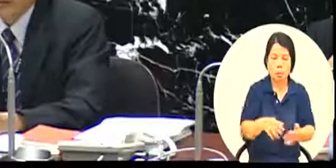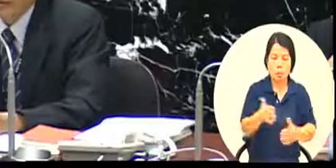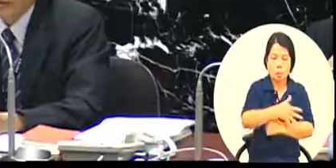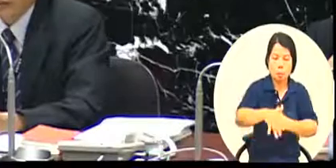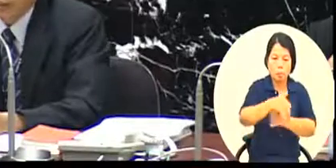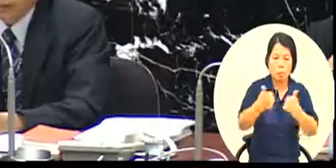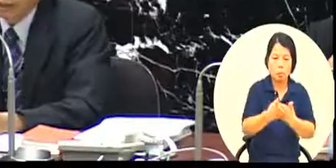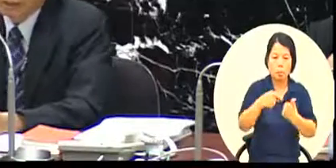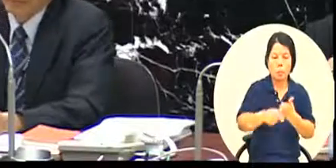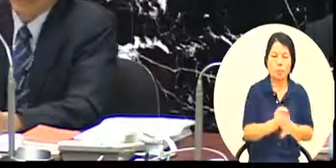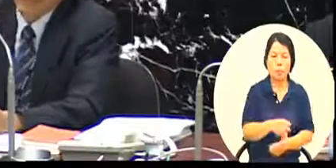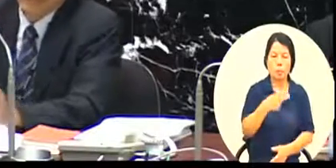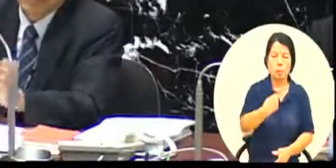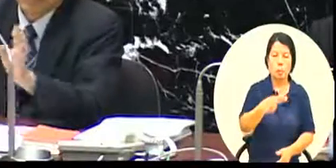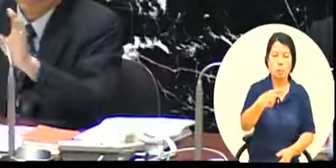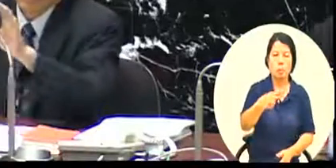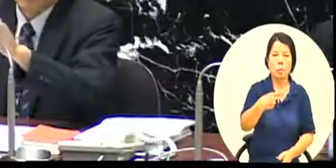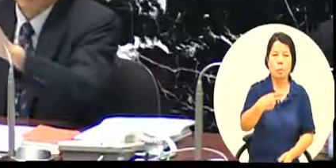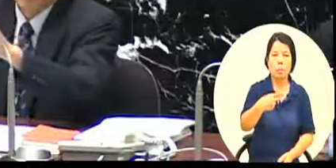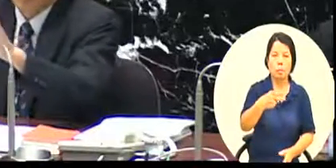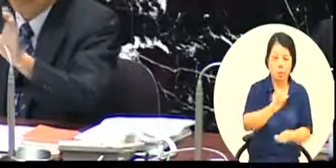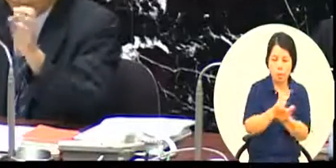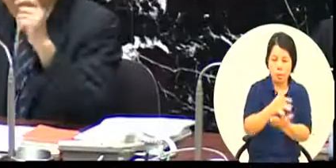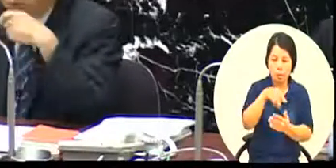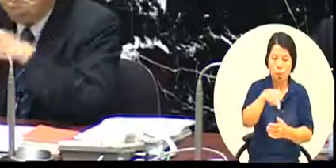这个是在 H 那一本。